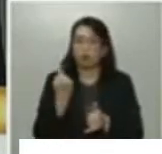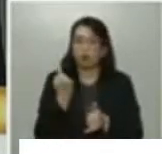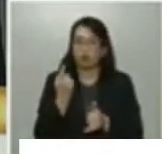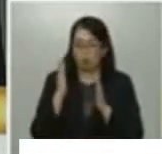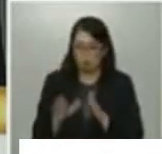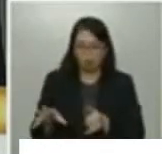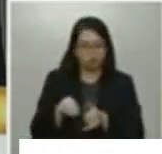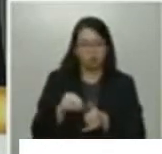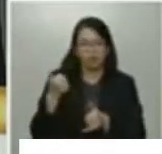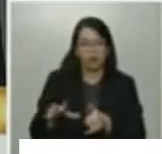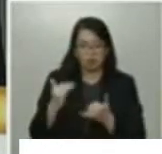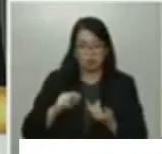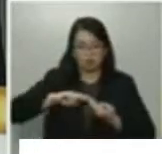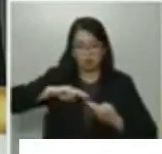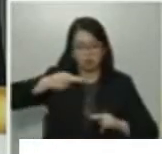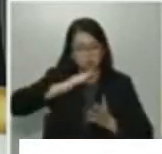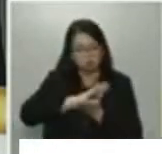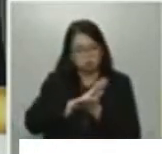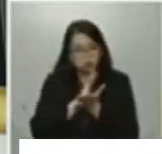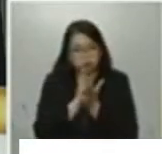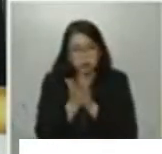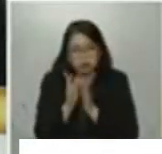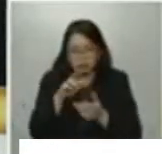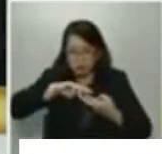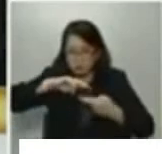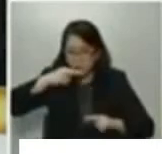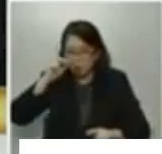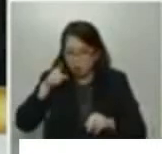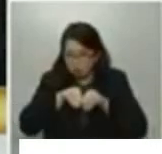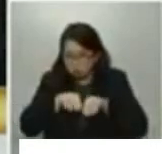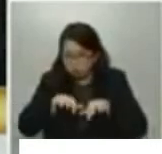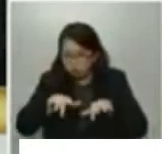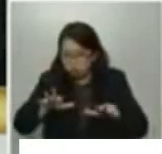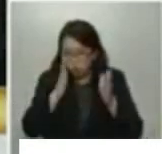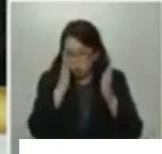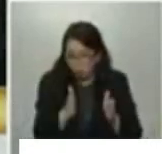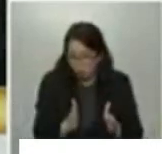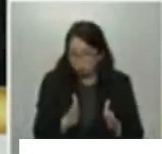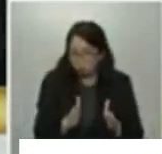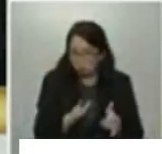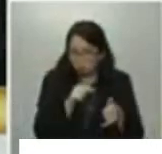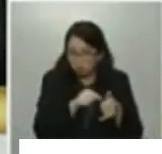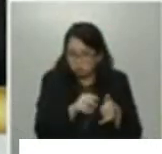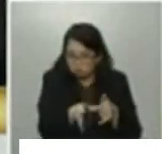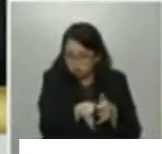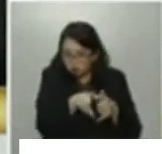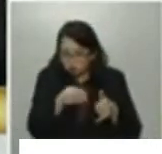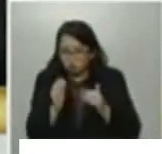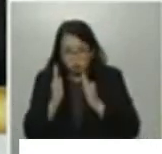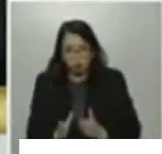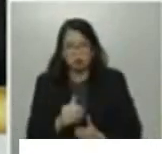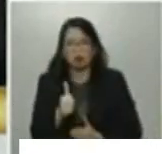ายพันธุ์ครับก็กราบเรียนว่านี่คือสิ่งที่เราได้ทราบเพิ่มเติ